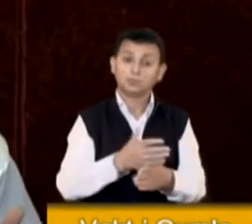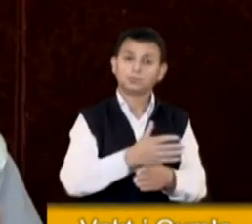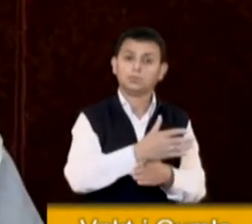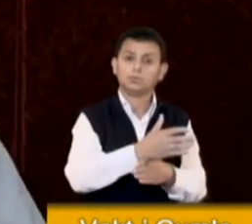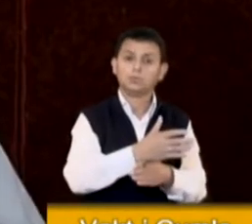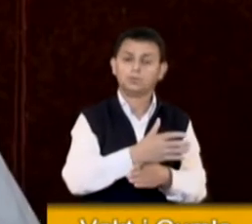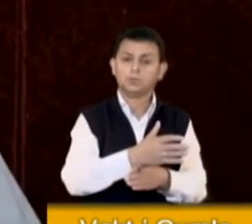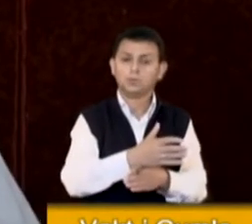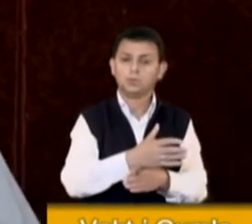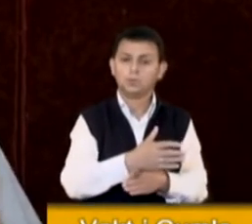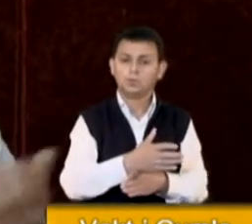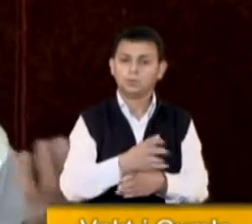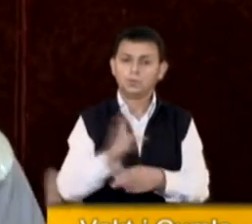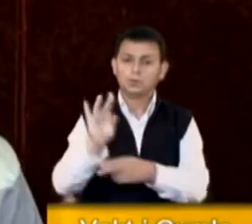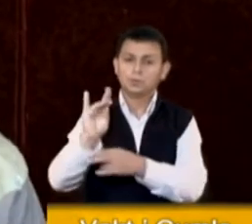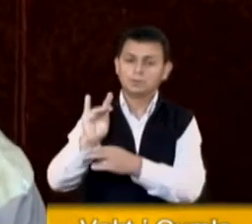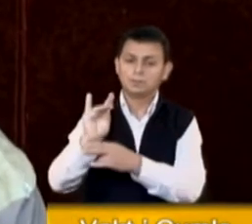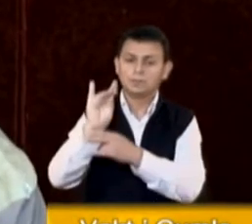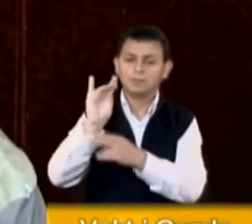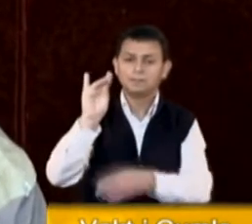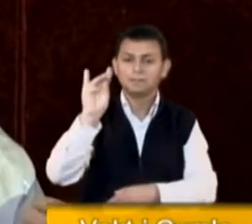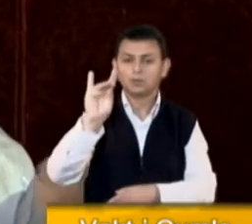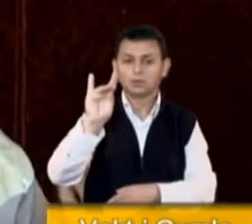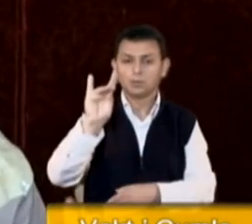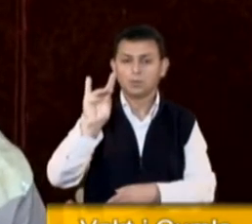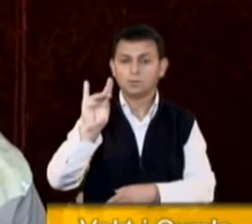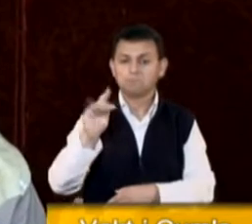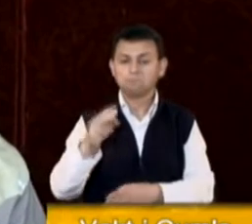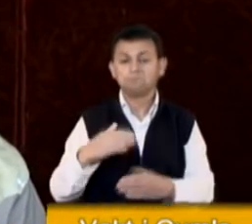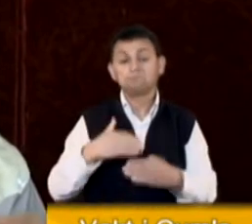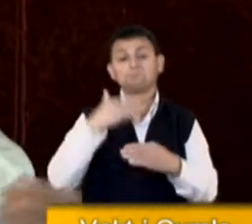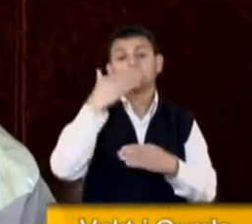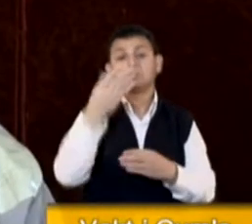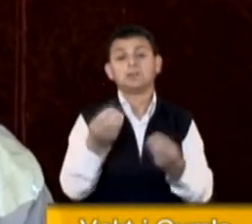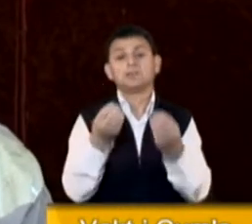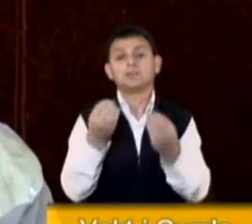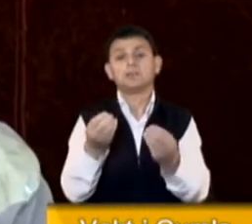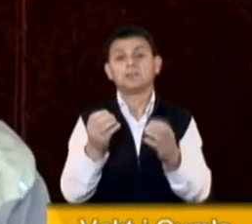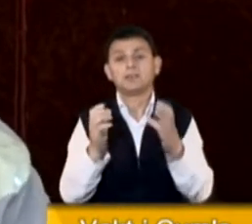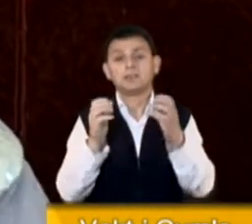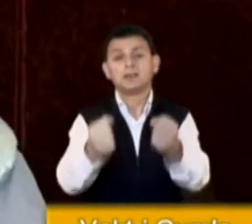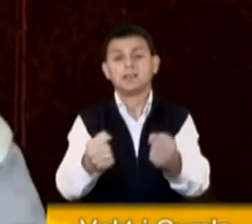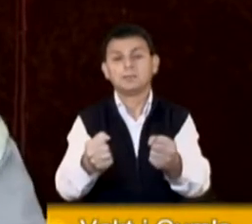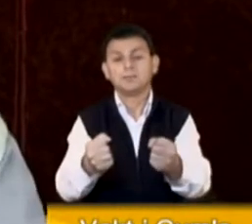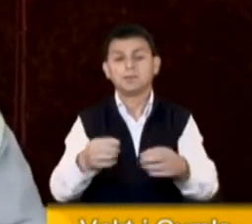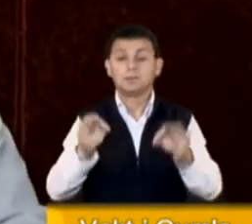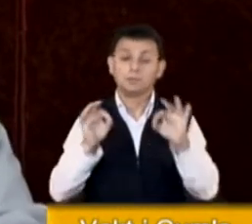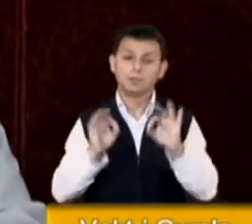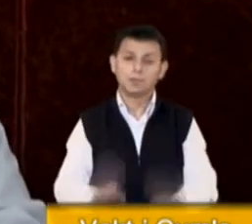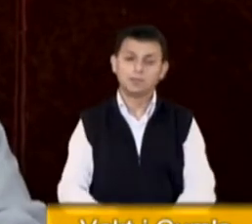inanmaya başlamış. Tazı daha iyi tutuyor. O günlerde nasibi açılmış. Allah'ın takdiri varsa. Tazı tavşanları iyi tutmaya